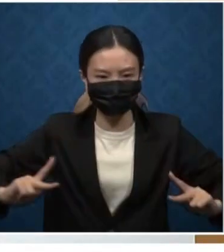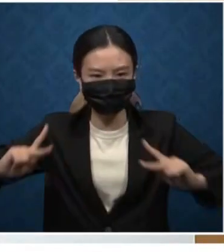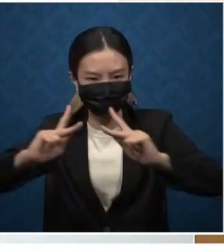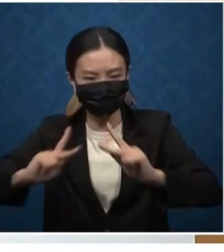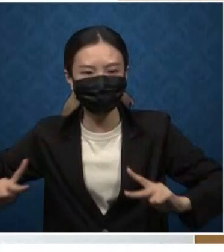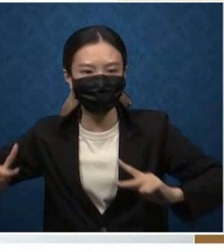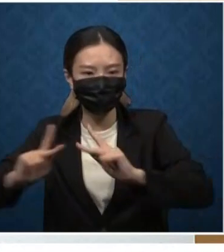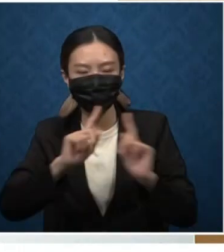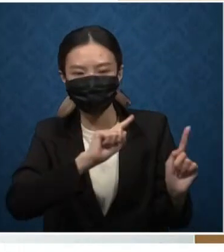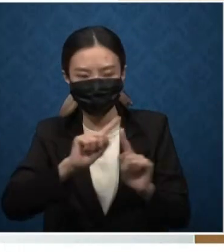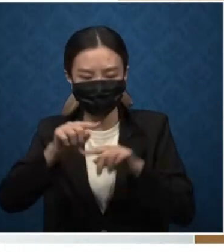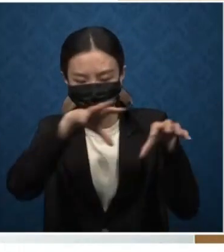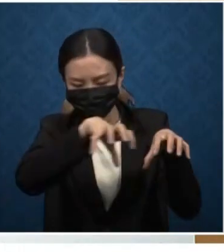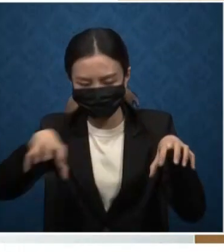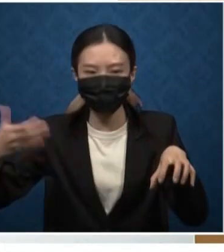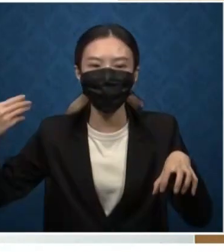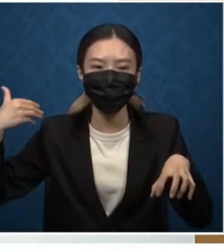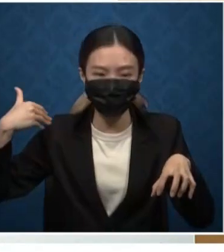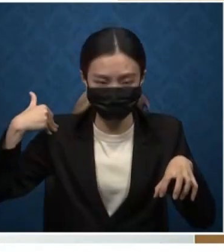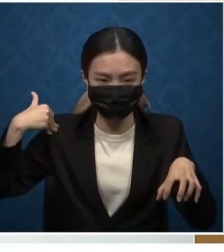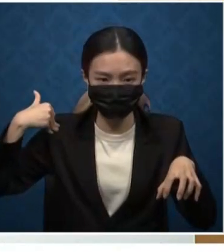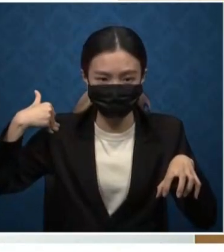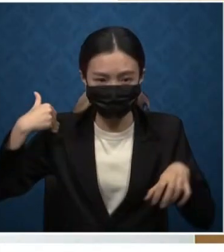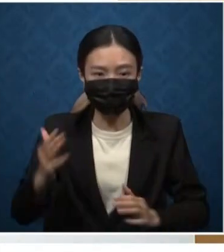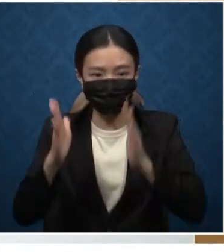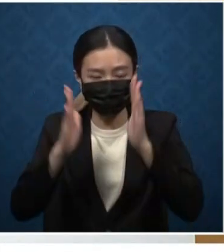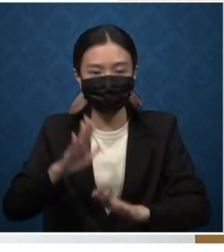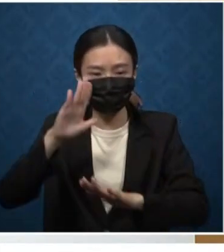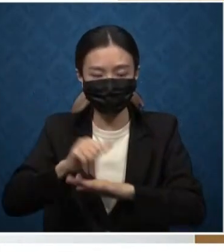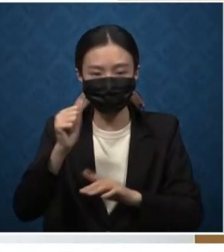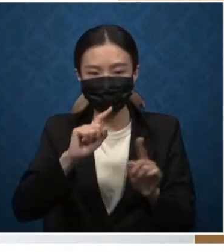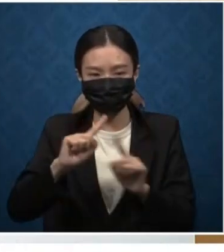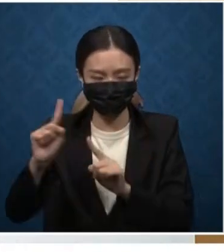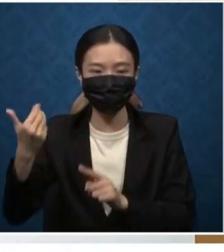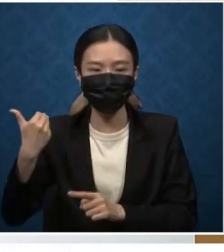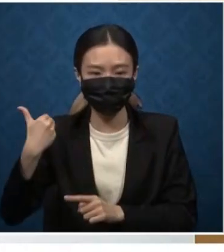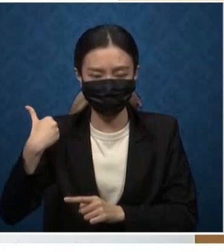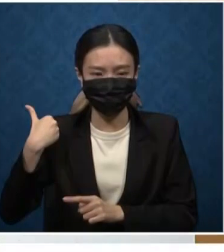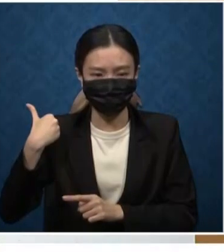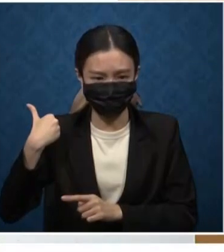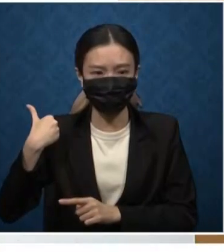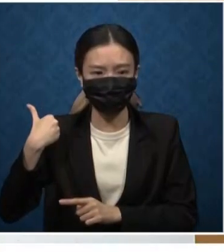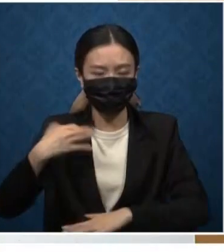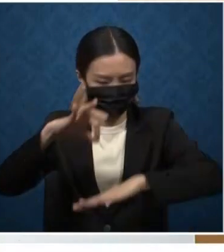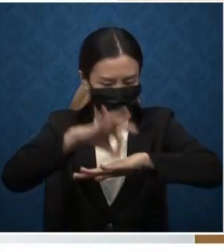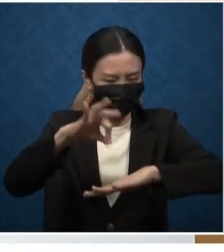นะครับแล้วก็มีอธิบดีกรมต่างๆและมีผู้ทรงคุณวุฒิอีก5ท่านครับจริงๆกยศ.เราก็ตั้งตามความจำเป็น